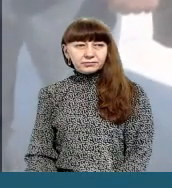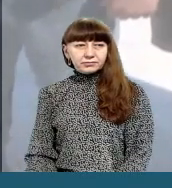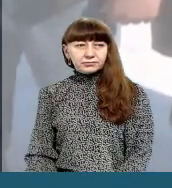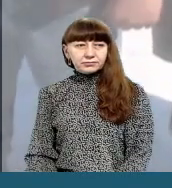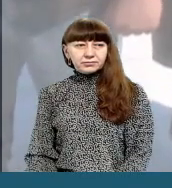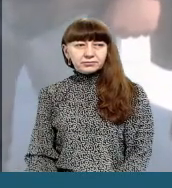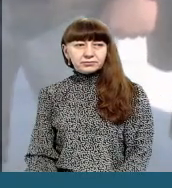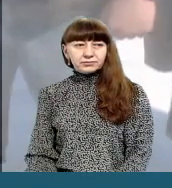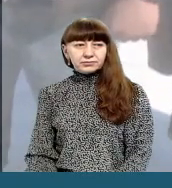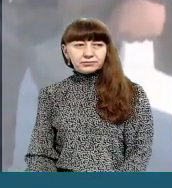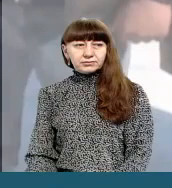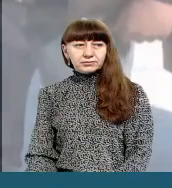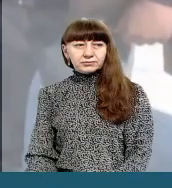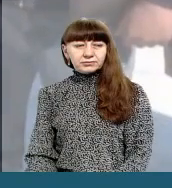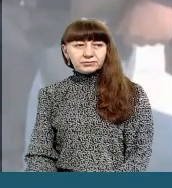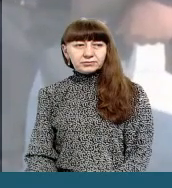Давай.